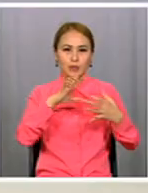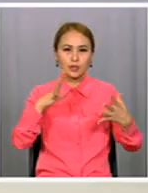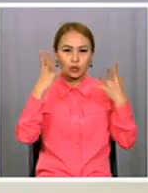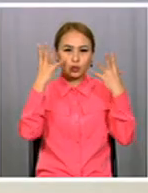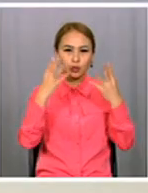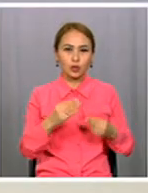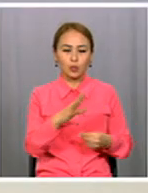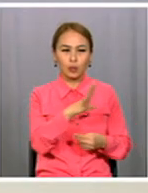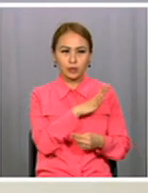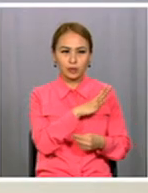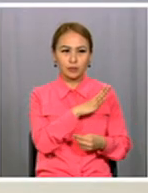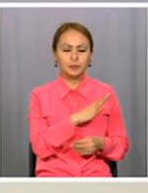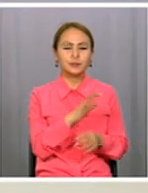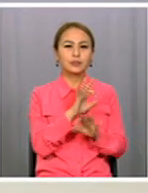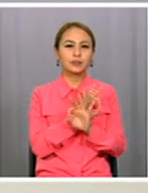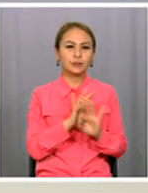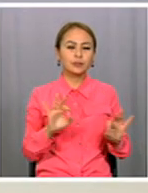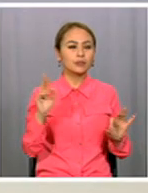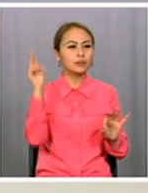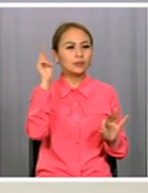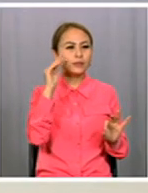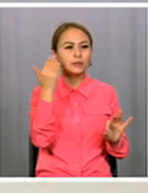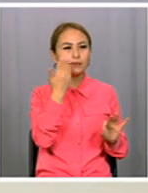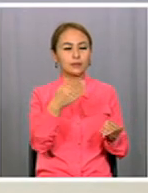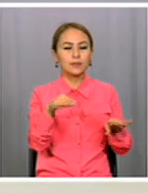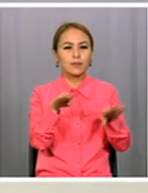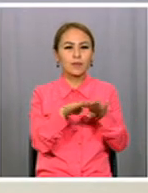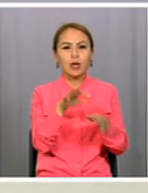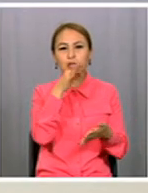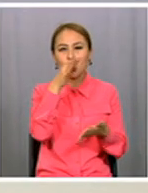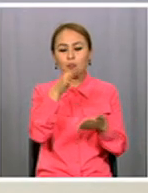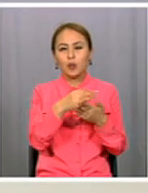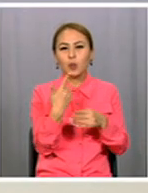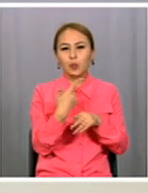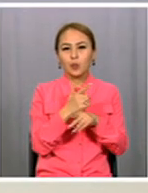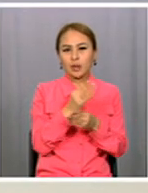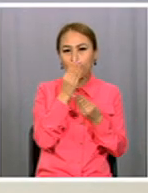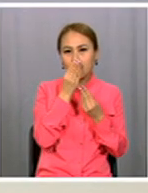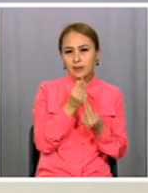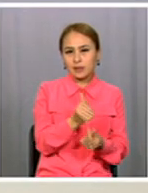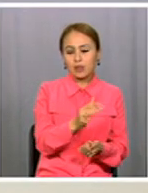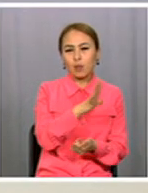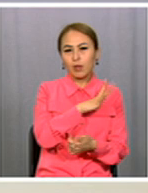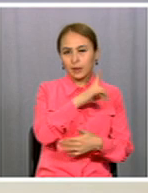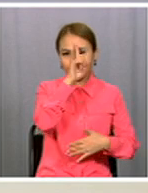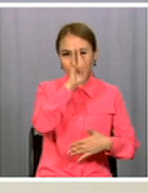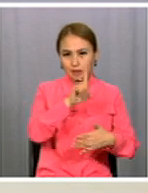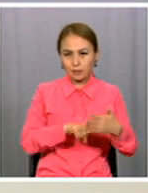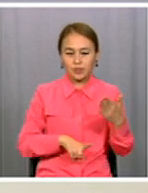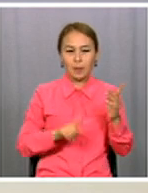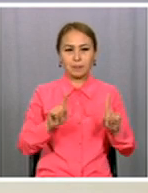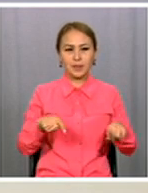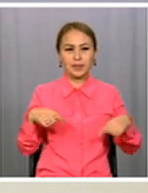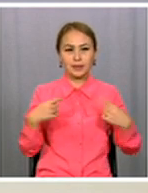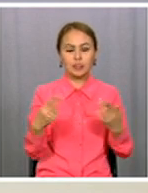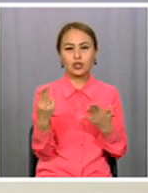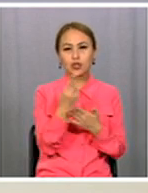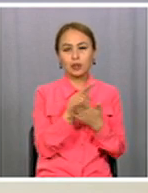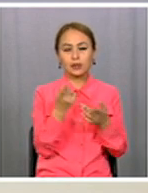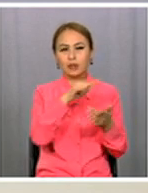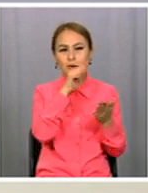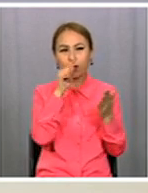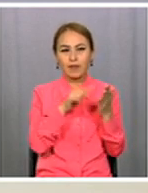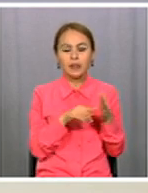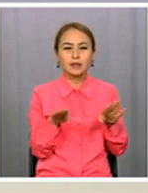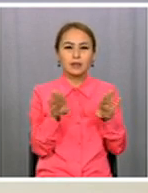болды. Жарайсыздар оқушылар, сіздердің жауаптарыңыздың өте әсерлі болғандығына сенімдімін. Берілген сұрақтарға қатысты